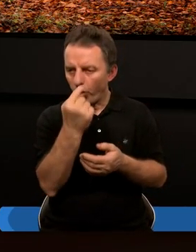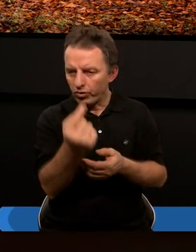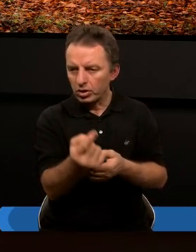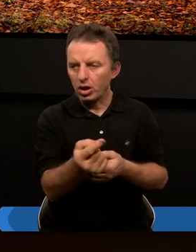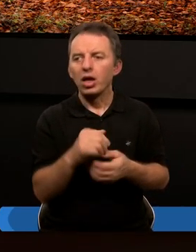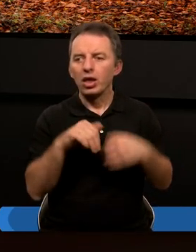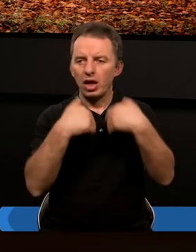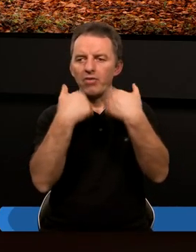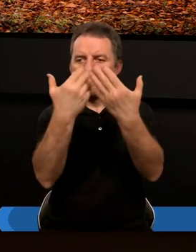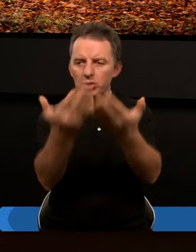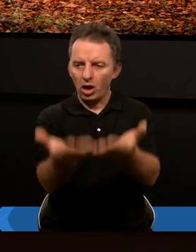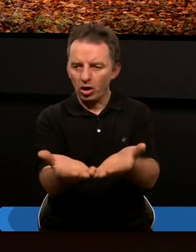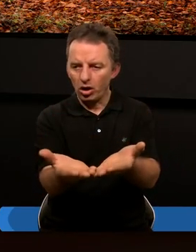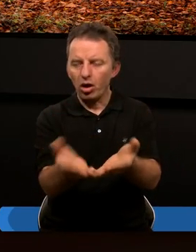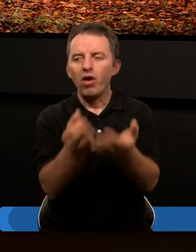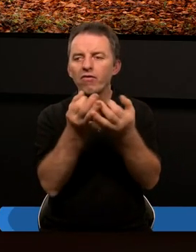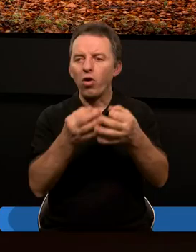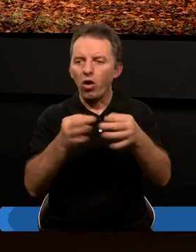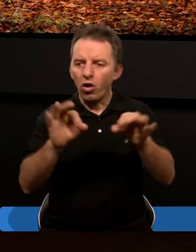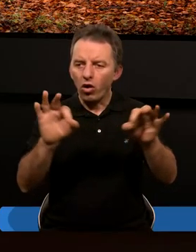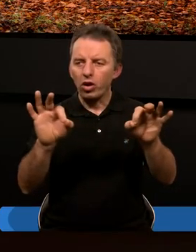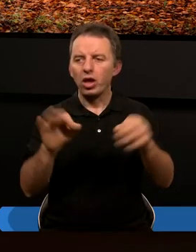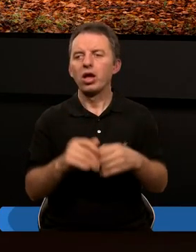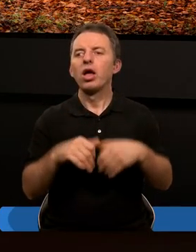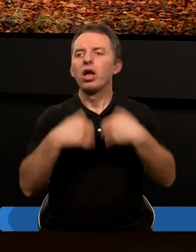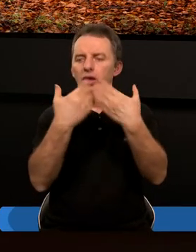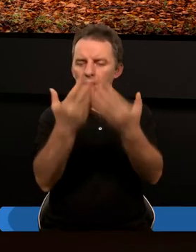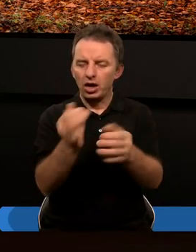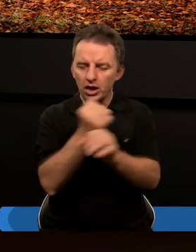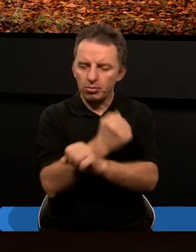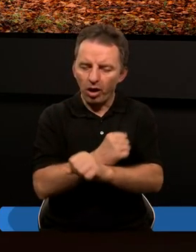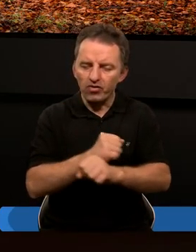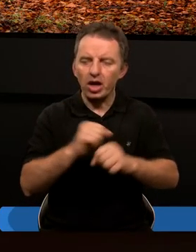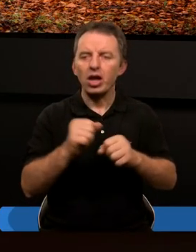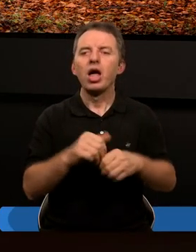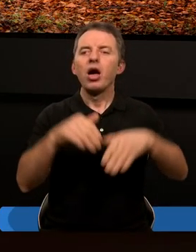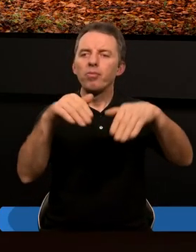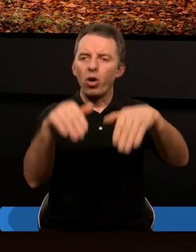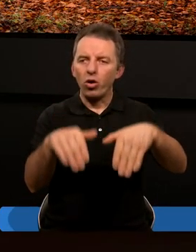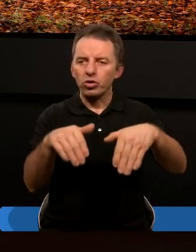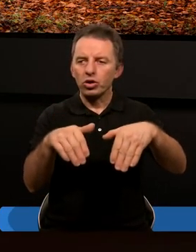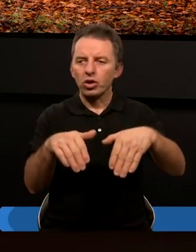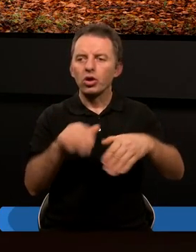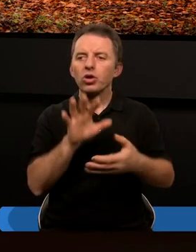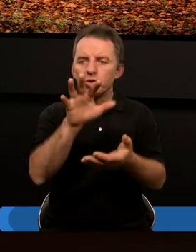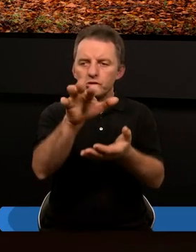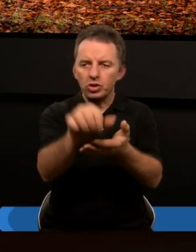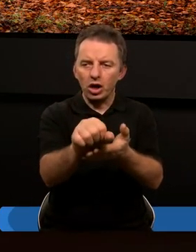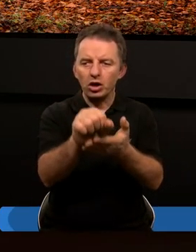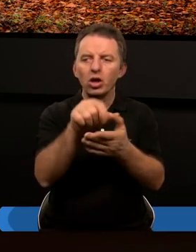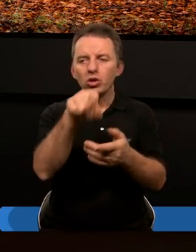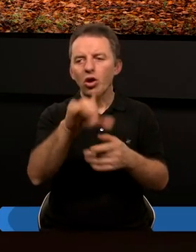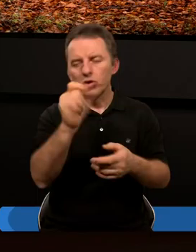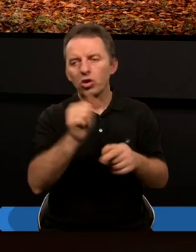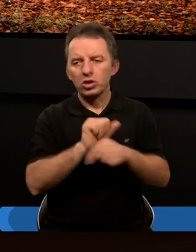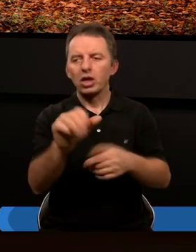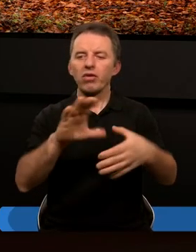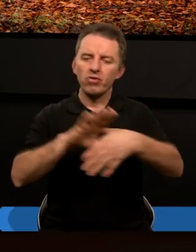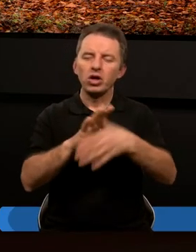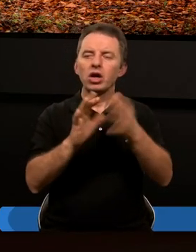zobaczcie, ja wam daję wolność, ja wam daję zbawienie. Możecie sięgnąć do tego, co jest w